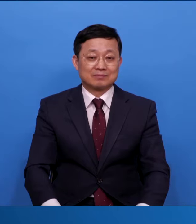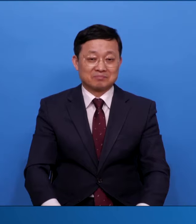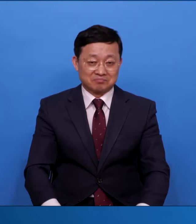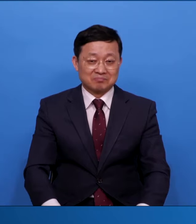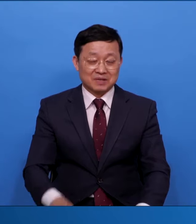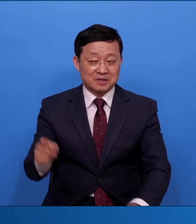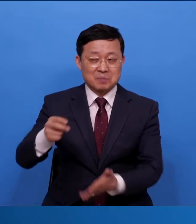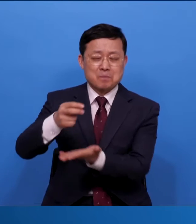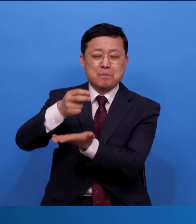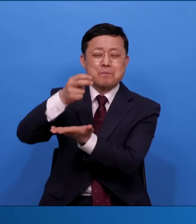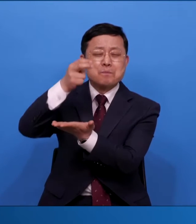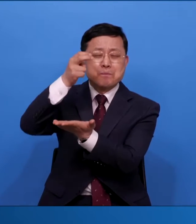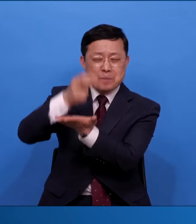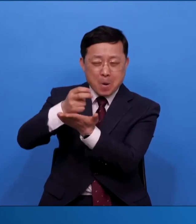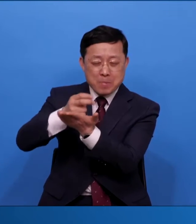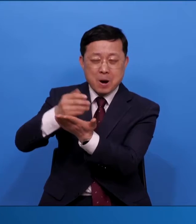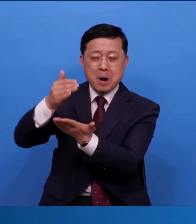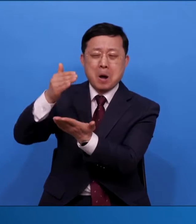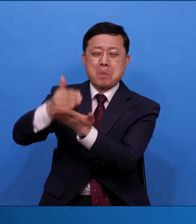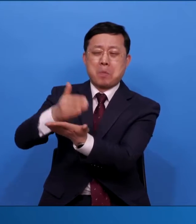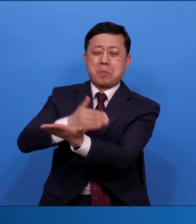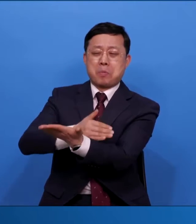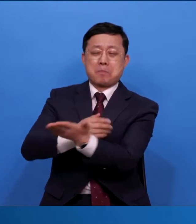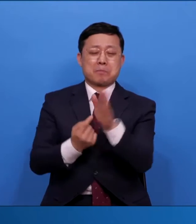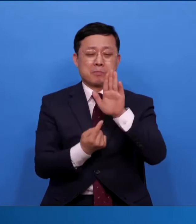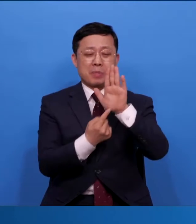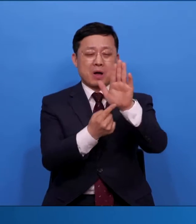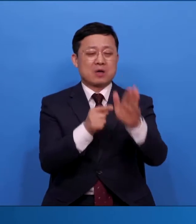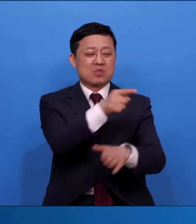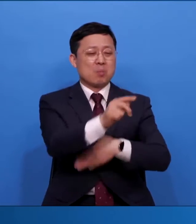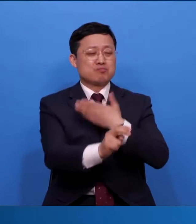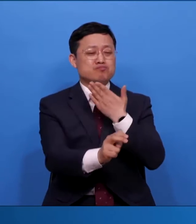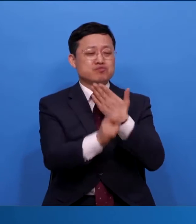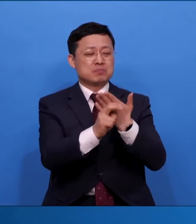법에 의해서 하니까 우리 불법이다 이러면 문제가 되잖아요.